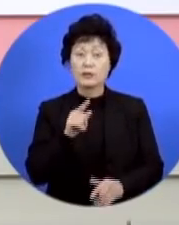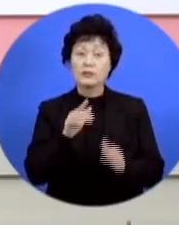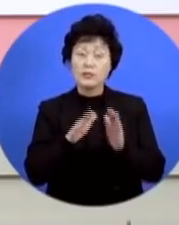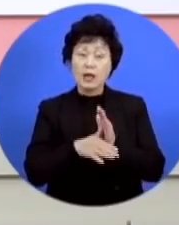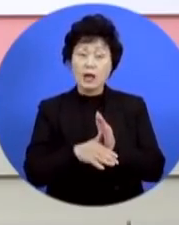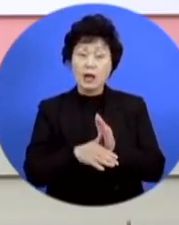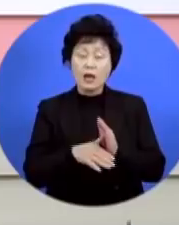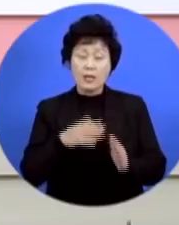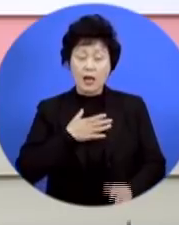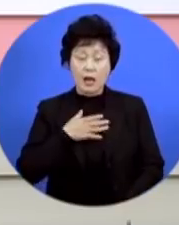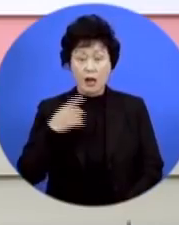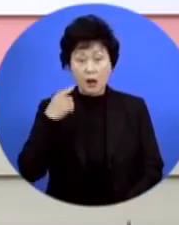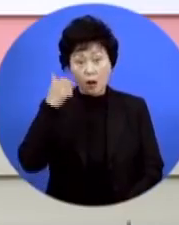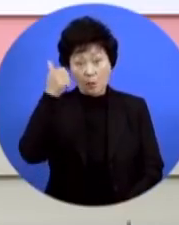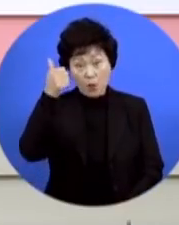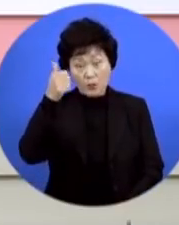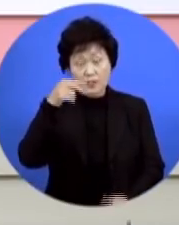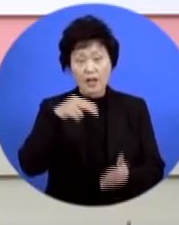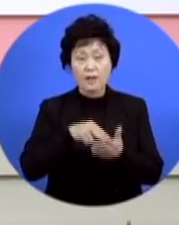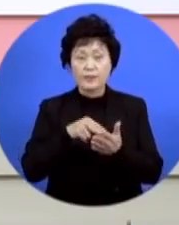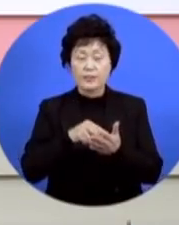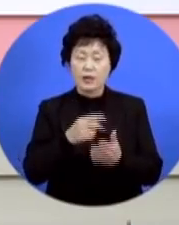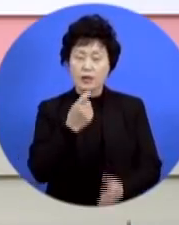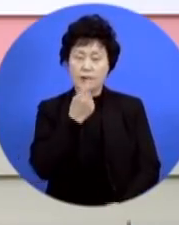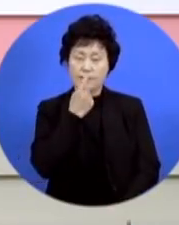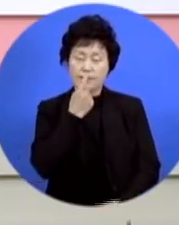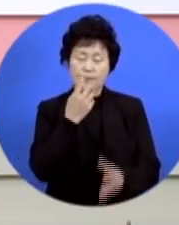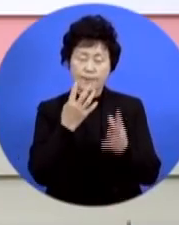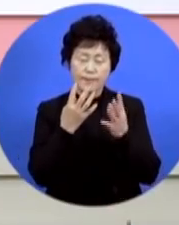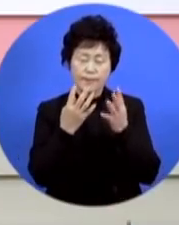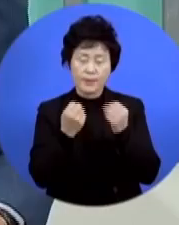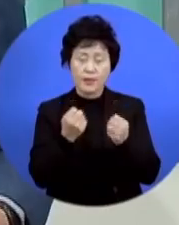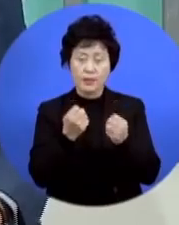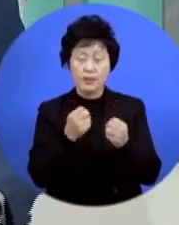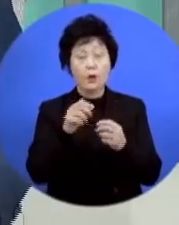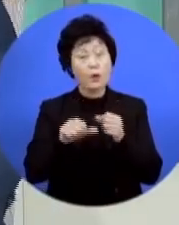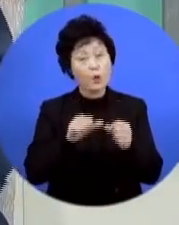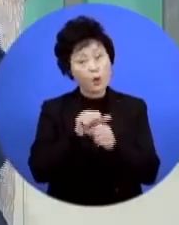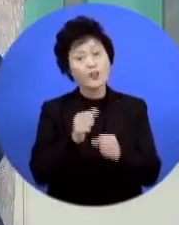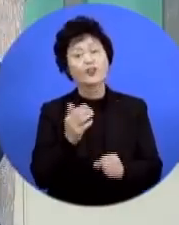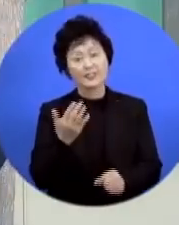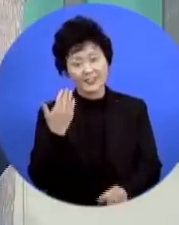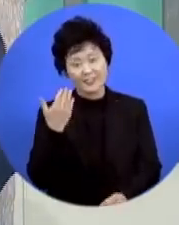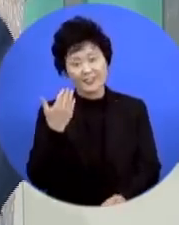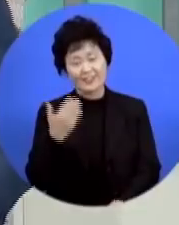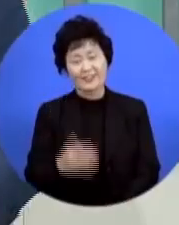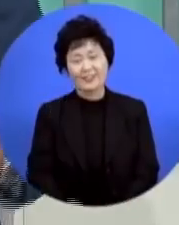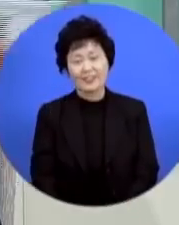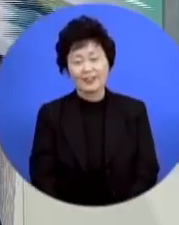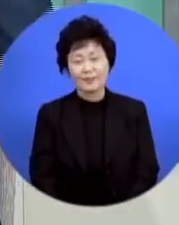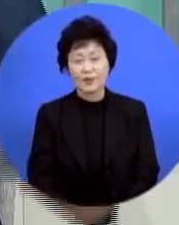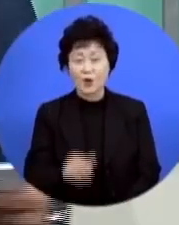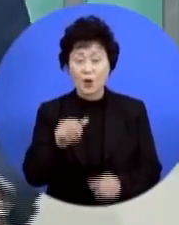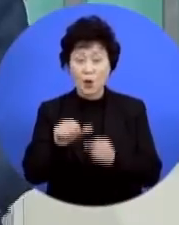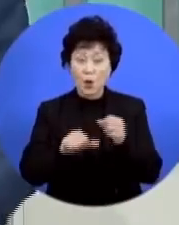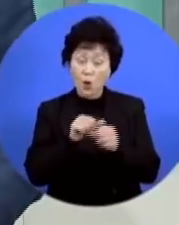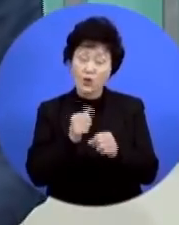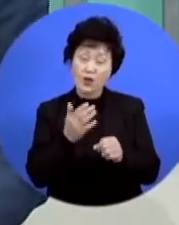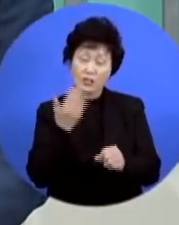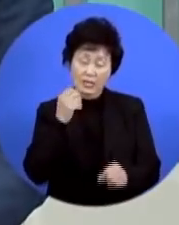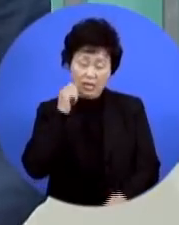제가 목회자로서 배운 게 참 많습니다. 네. 그때 5년 전이라 그랬죠? 네. 목사님 5년 전에 그렇게 어려움을